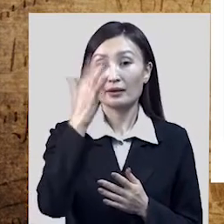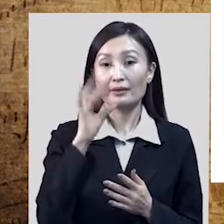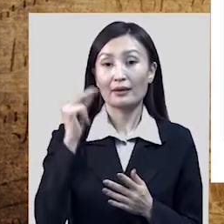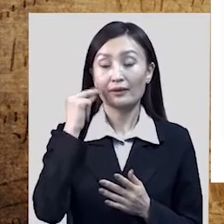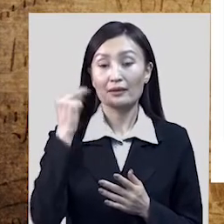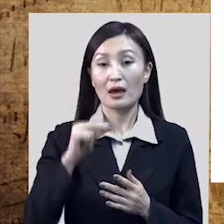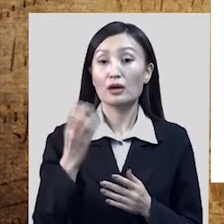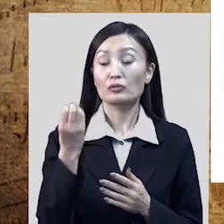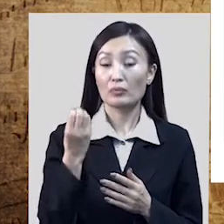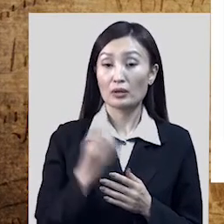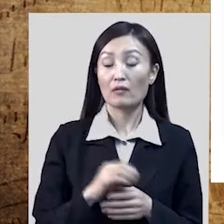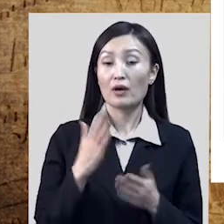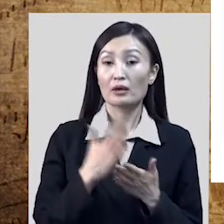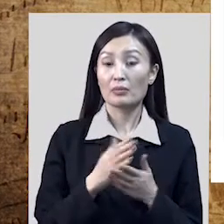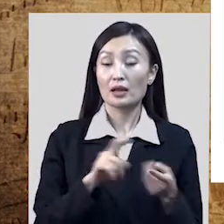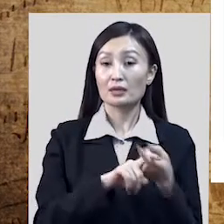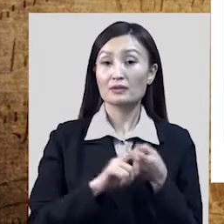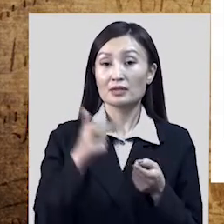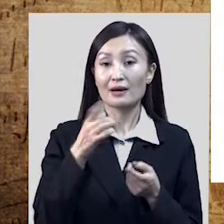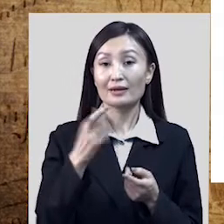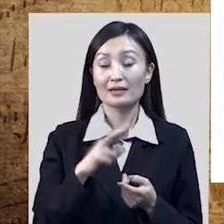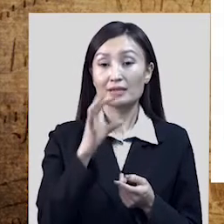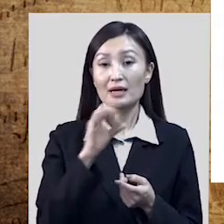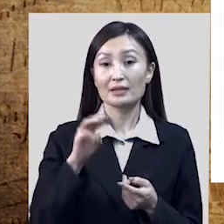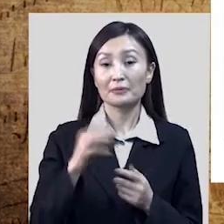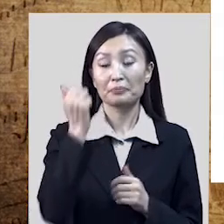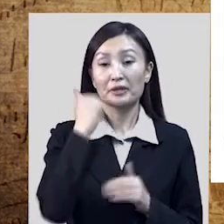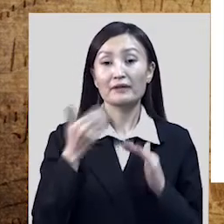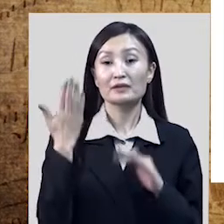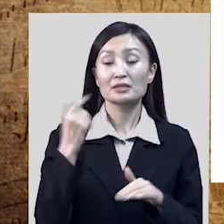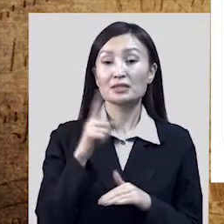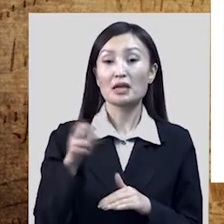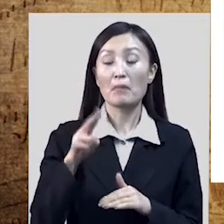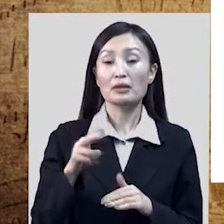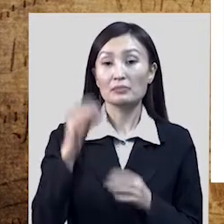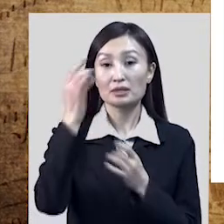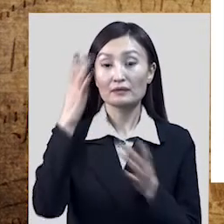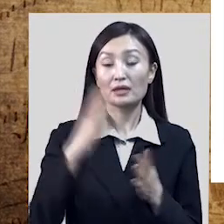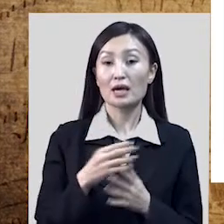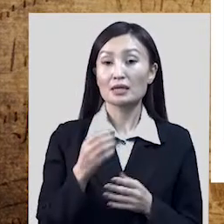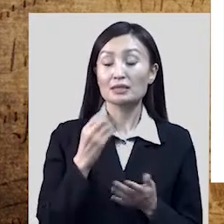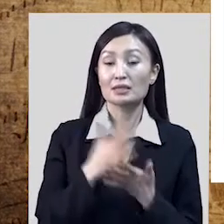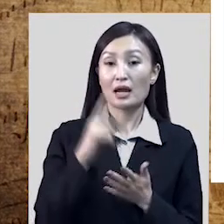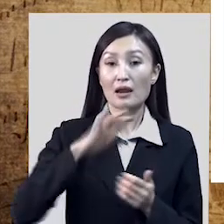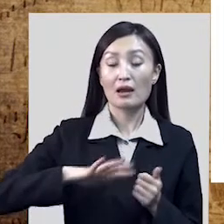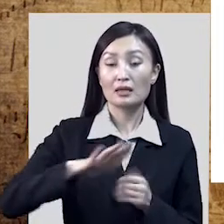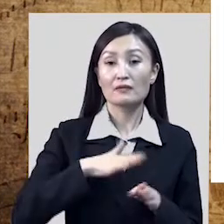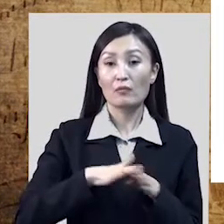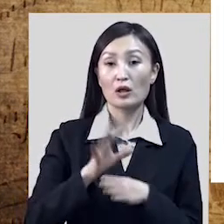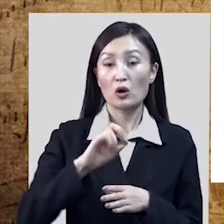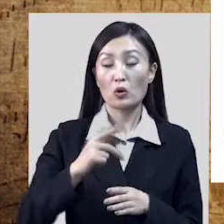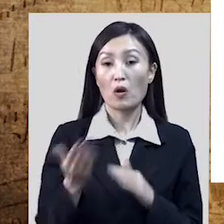их кроме того имела связи с грецией и римом древнейшими западными цивилизациями центральная азия выполняла роль